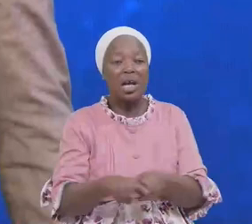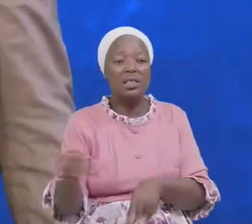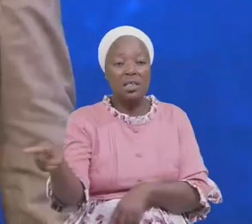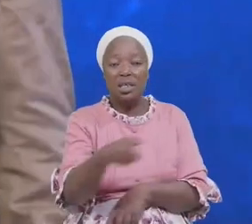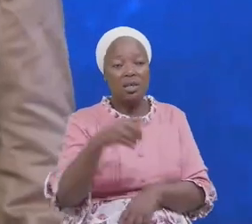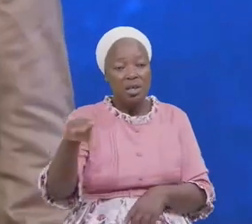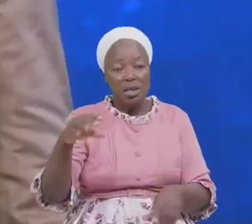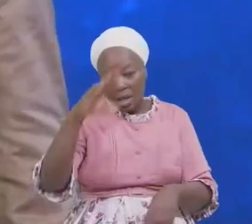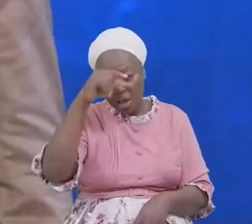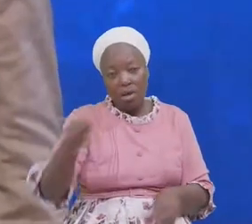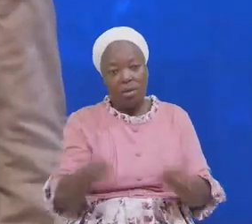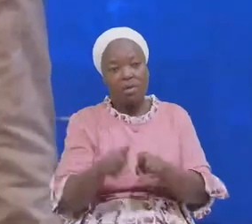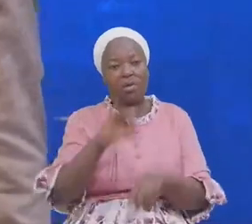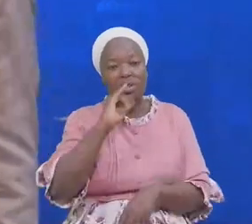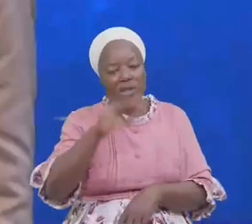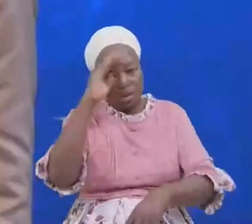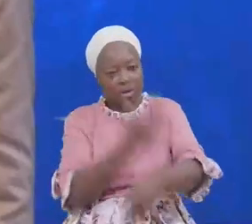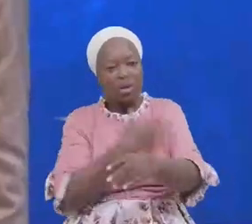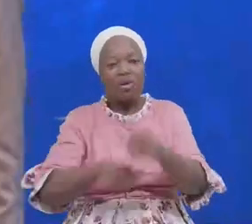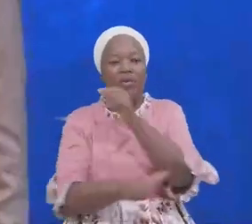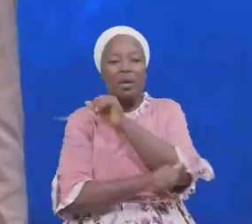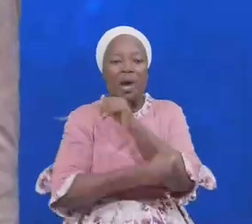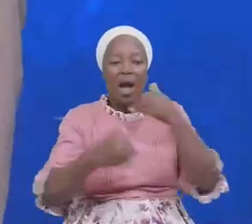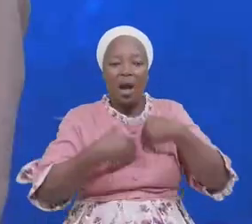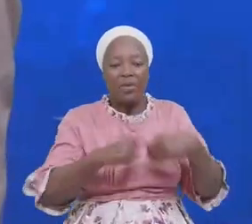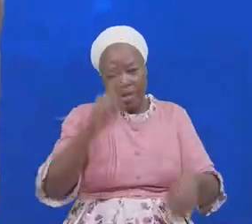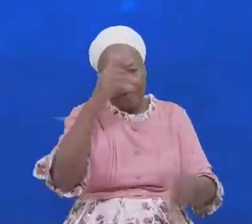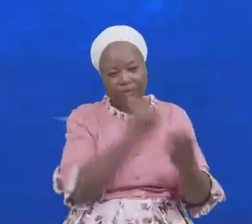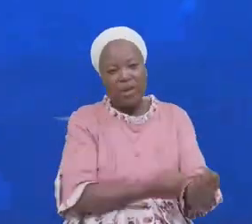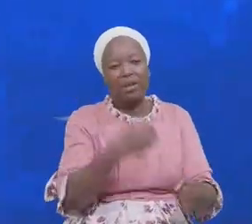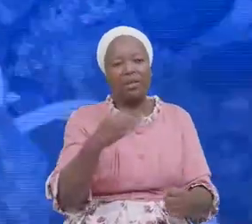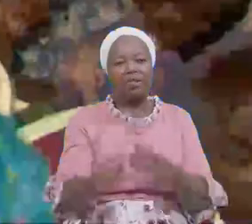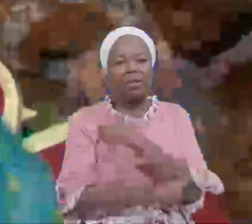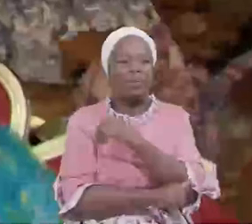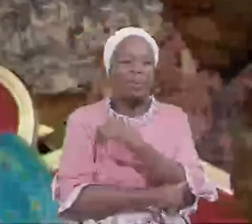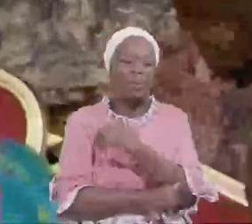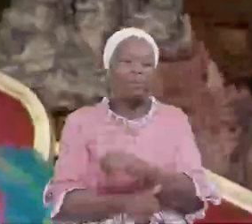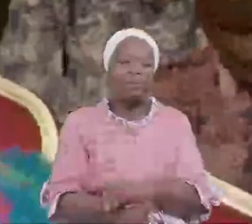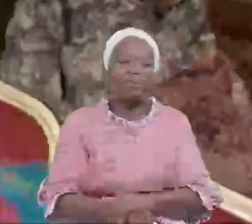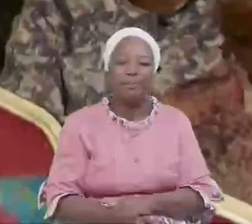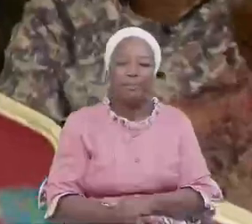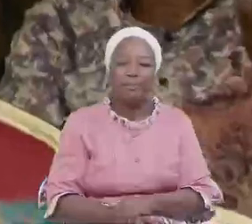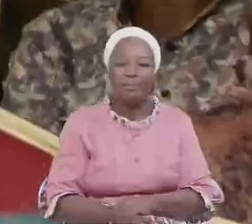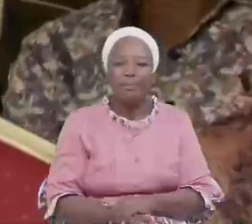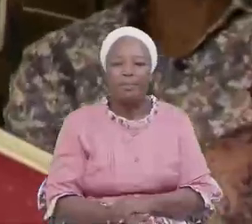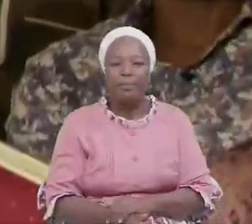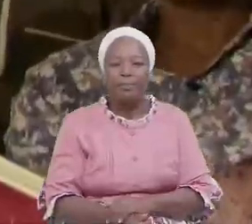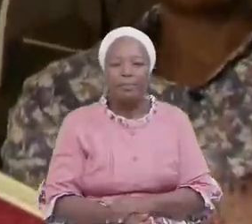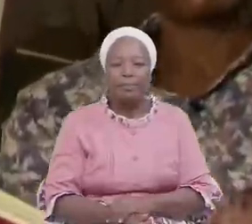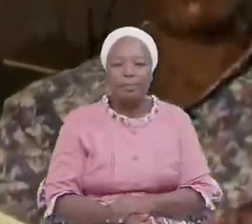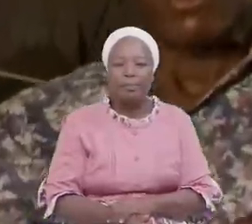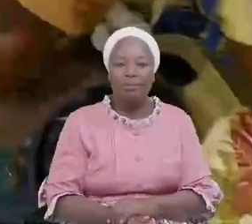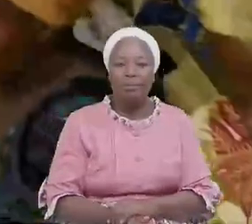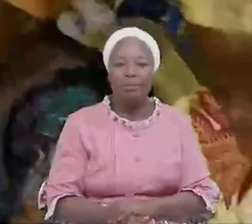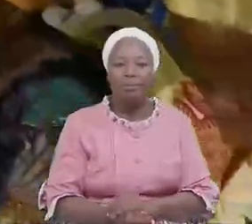entré aujourd'hui dans cette maison, parce que celui-là aussi est un fils d'Abraham qui a la foi